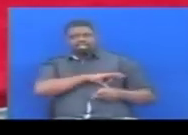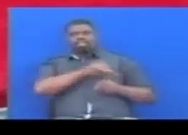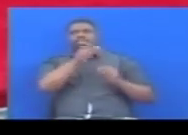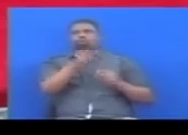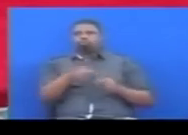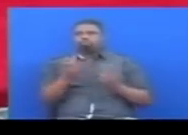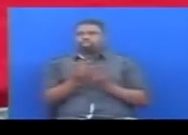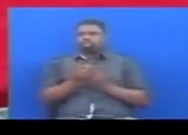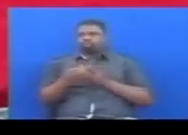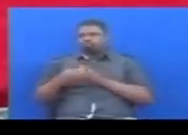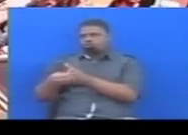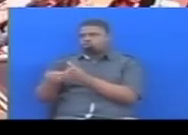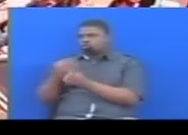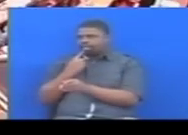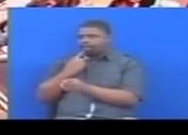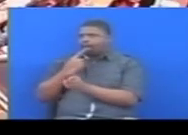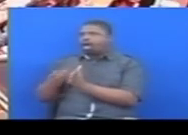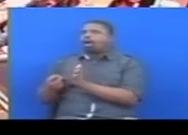ilivyoelekezwa.